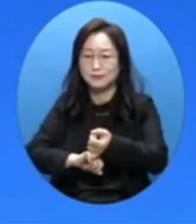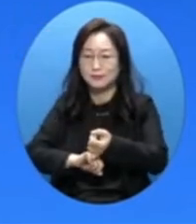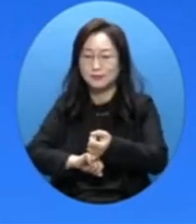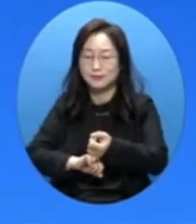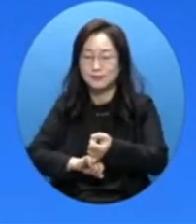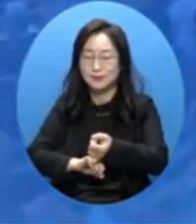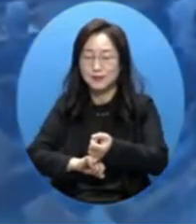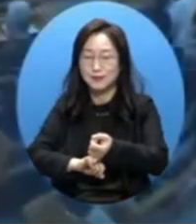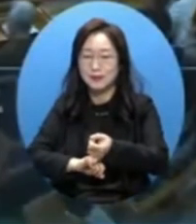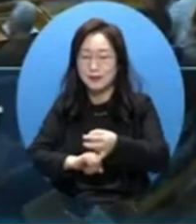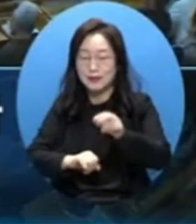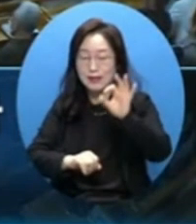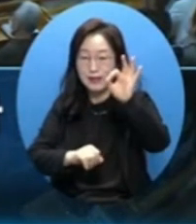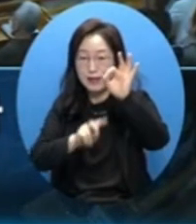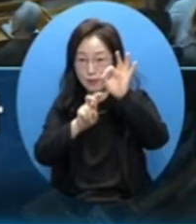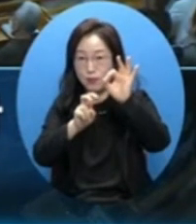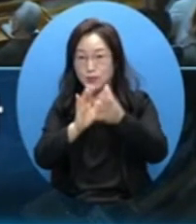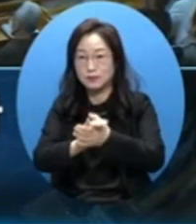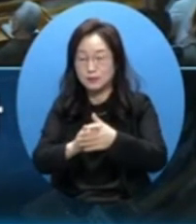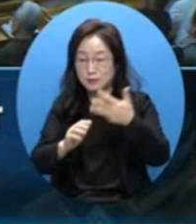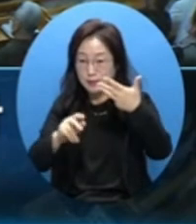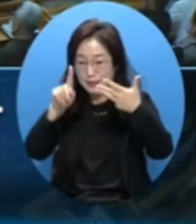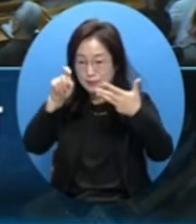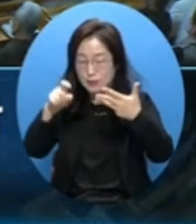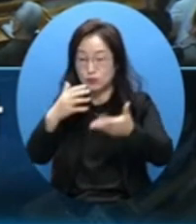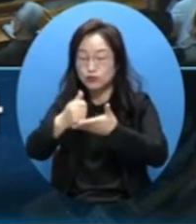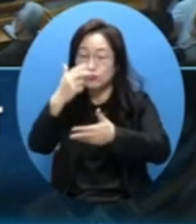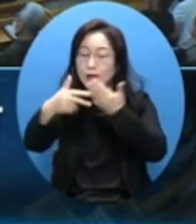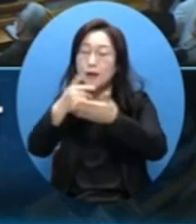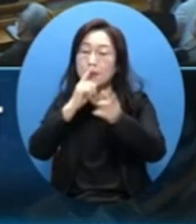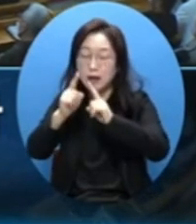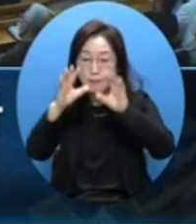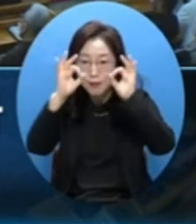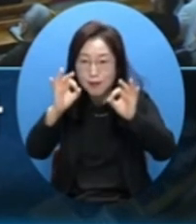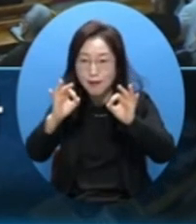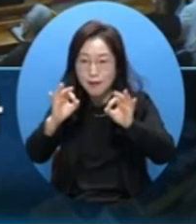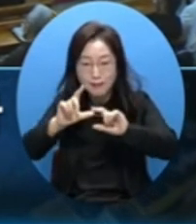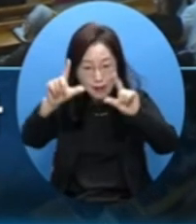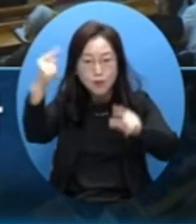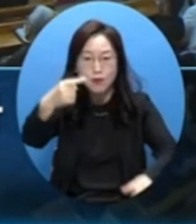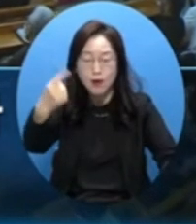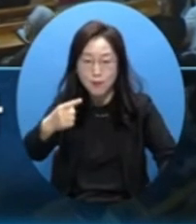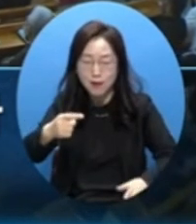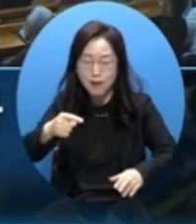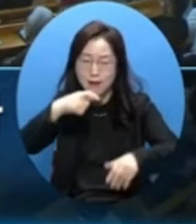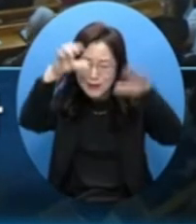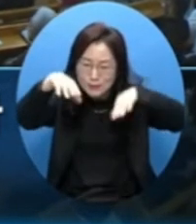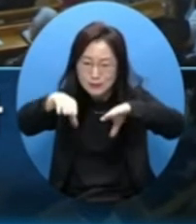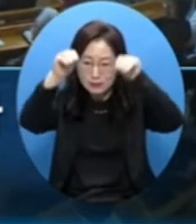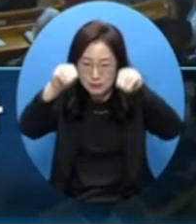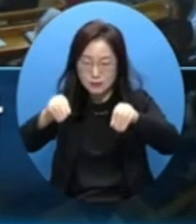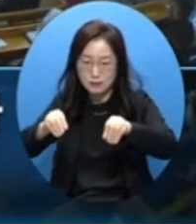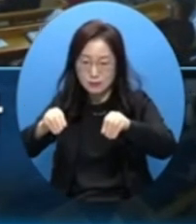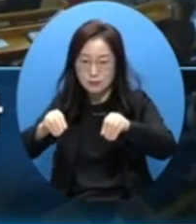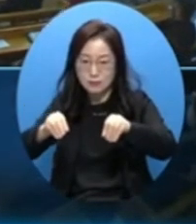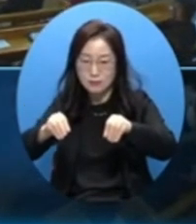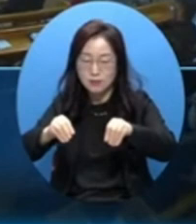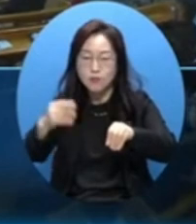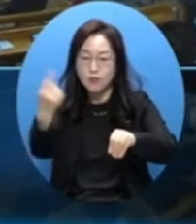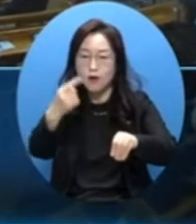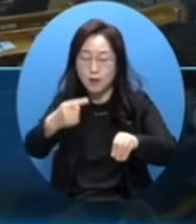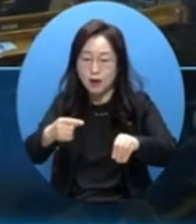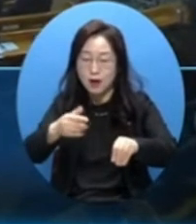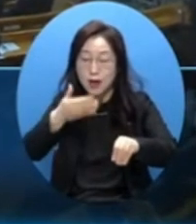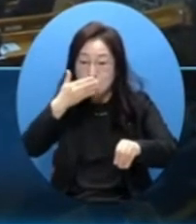아모스 6장 11절을 말씀합니다. 주야의 말씀이니라. 보라, 날이 이를지라 내가 기근을 땅에 보내리니 양식이 없어